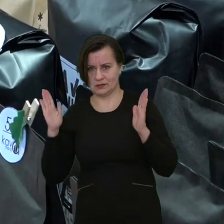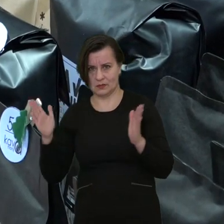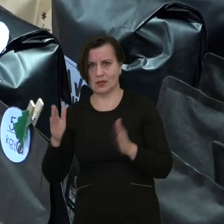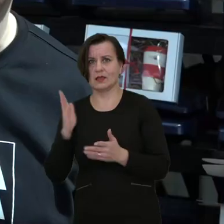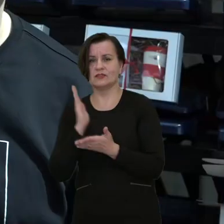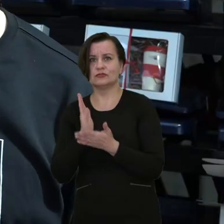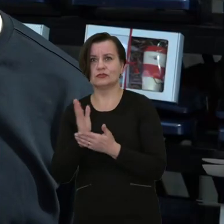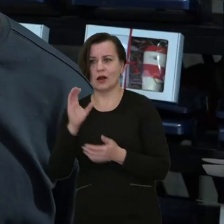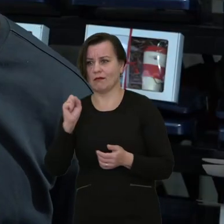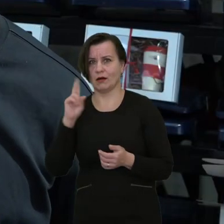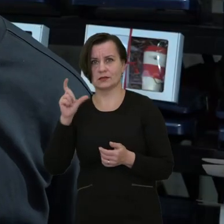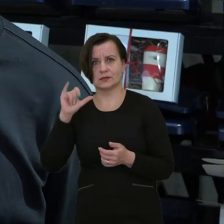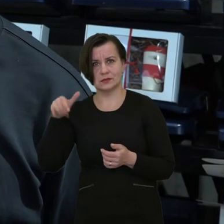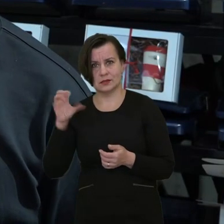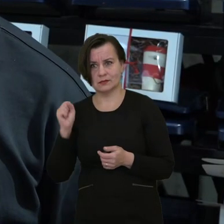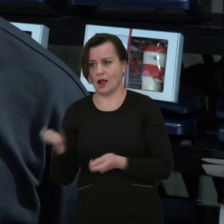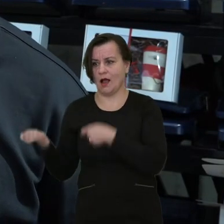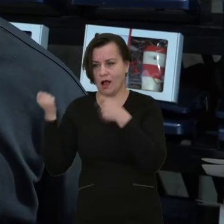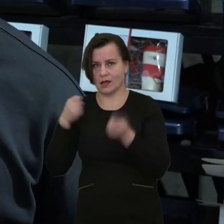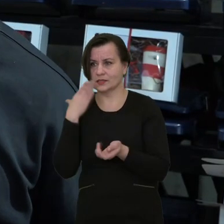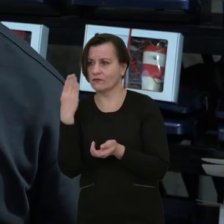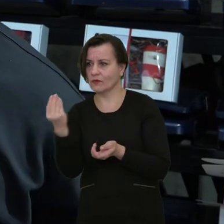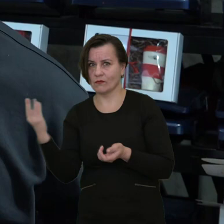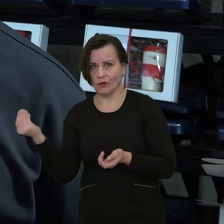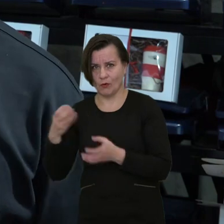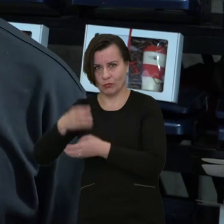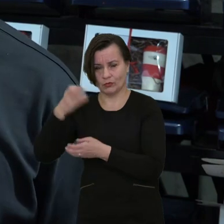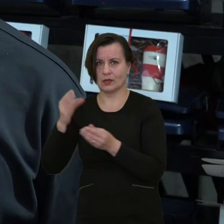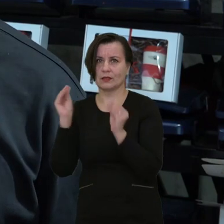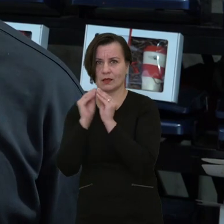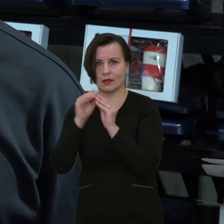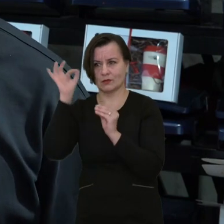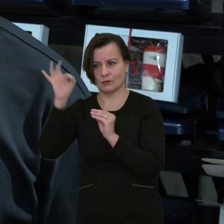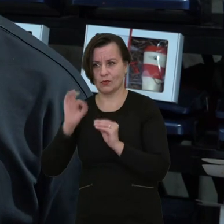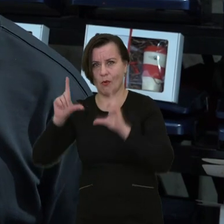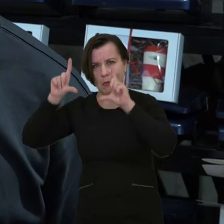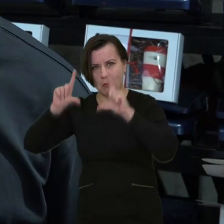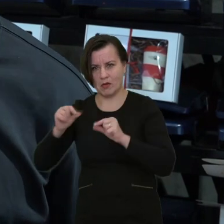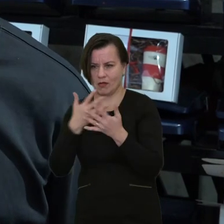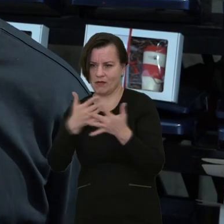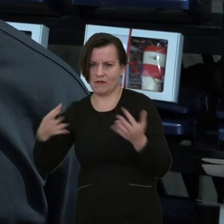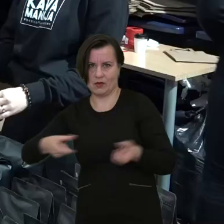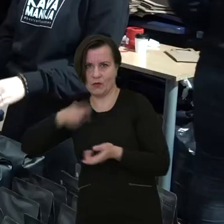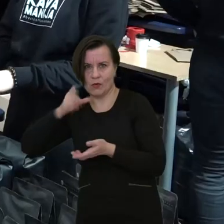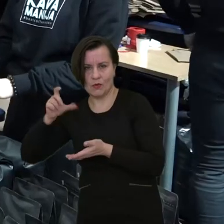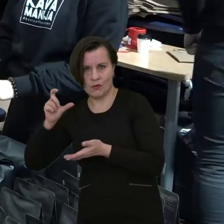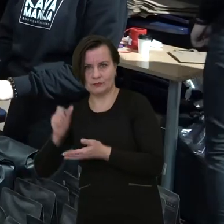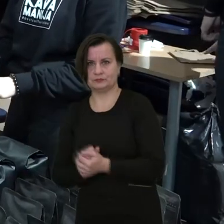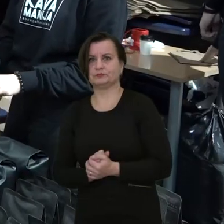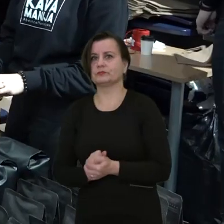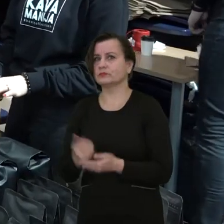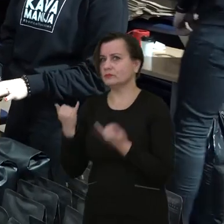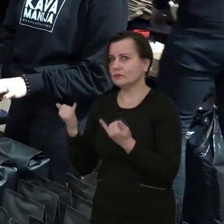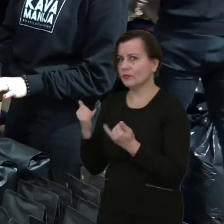berods 3 mėnesiai turim tokią akciją, kad atėjus su savo podeliu gerti, visi gėrimai kainuoja 10% pigiau. Šiais